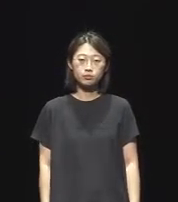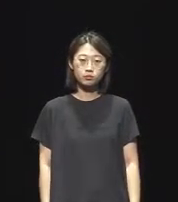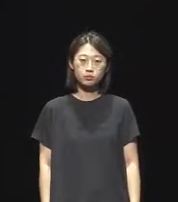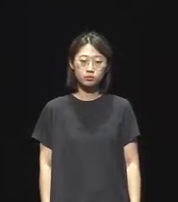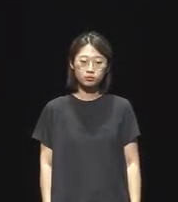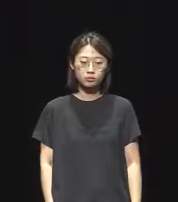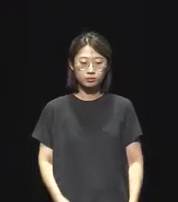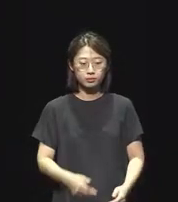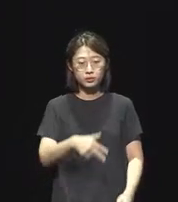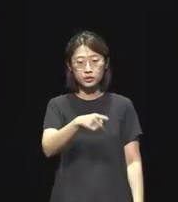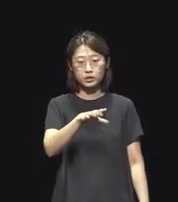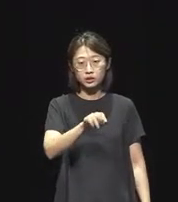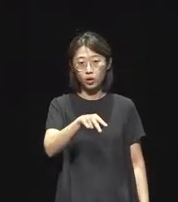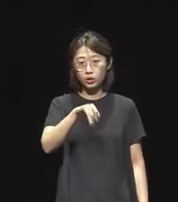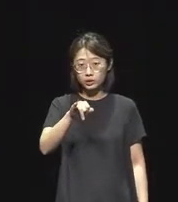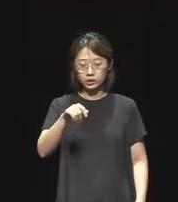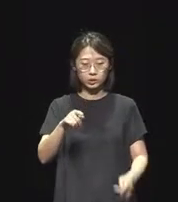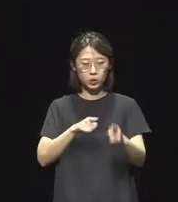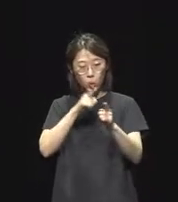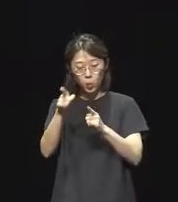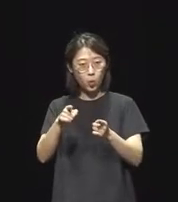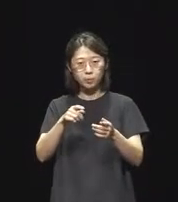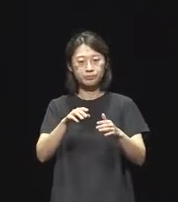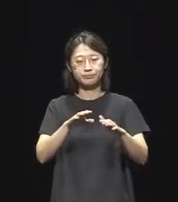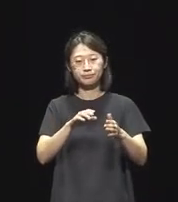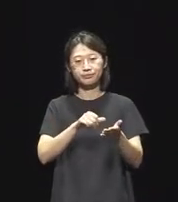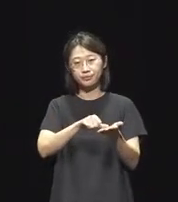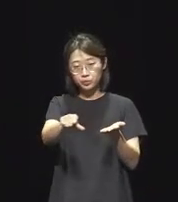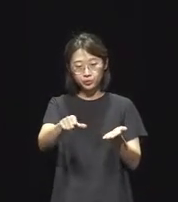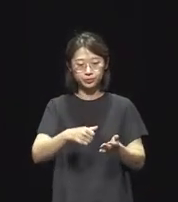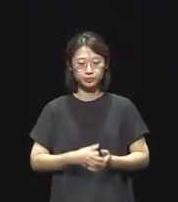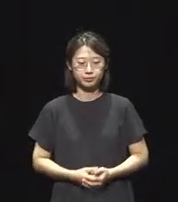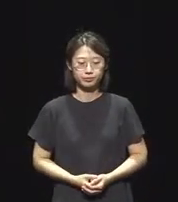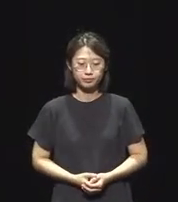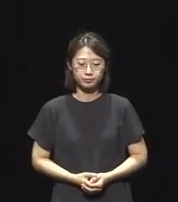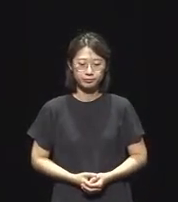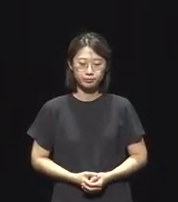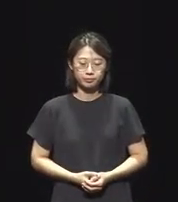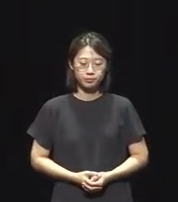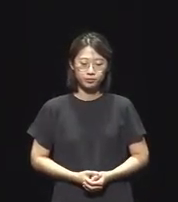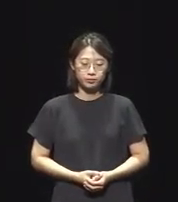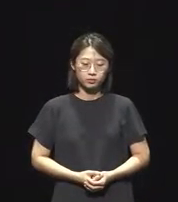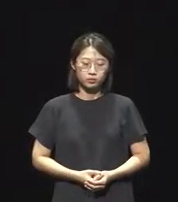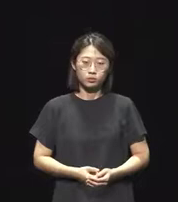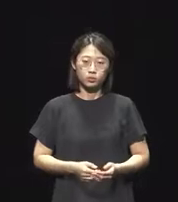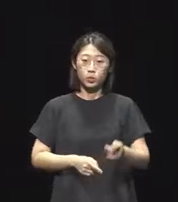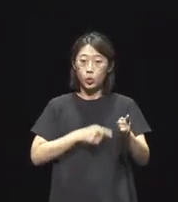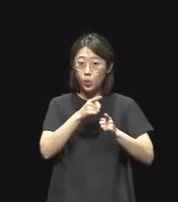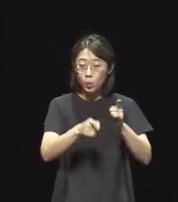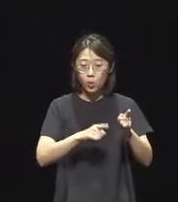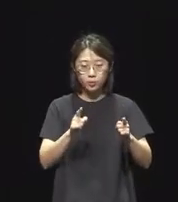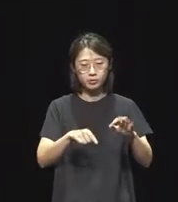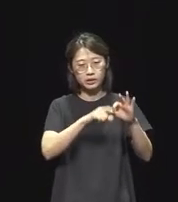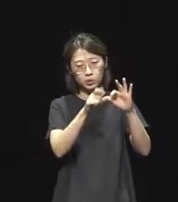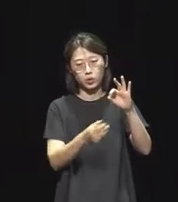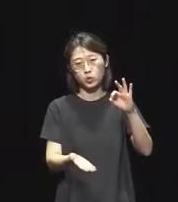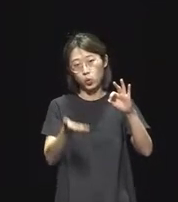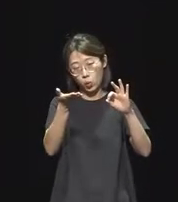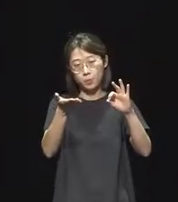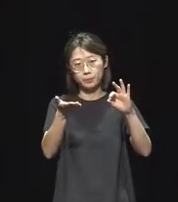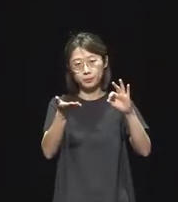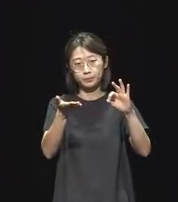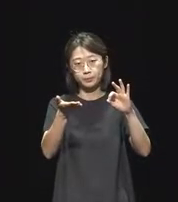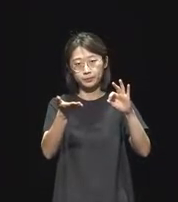정시 공모라는 말을 쓰지 않고 문의해지는 기금 사업 공고는 매년 10월 초에